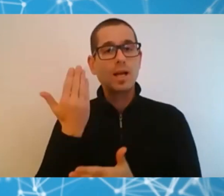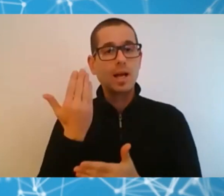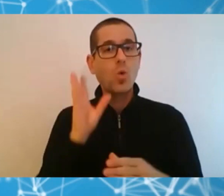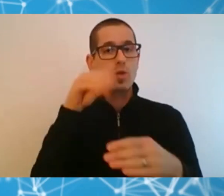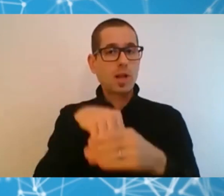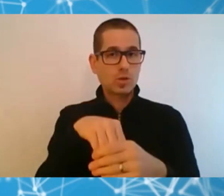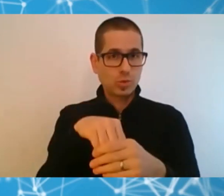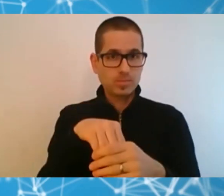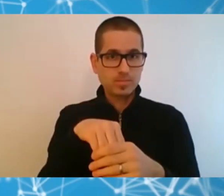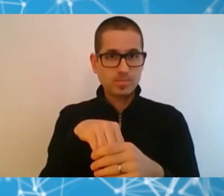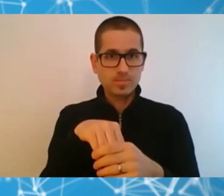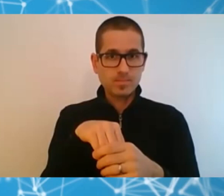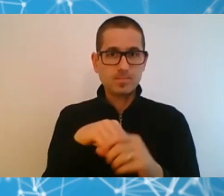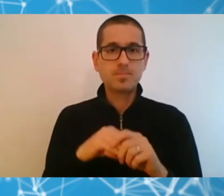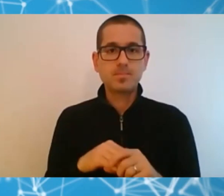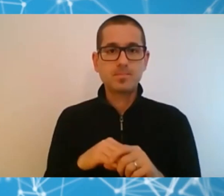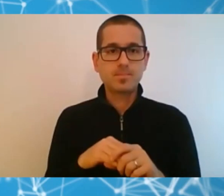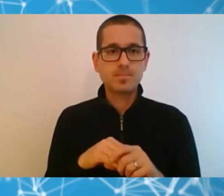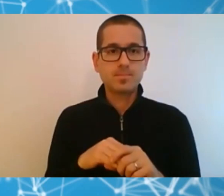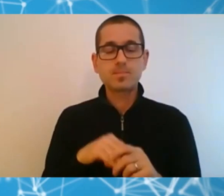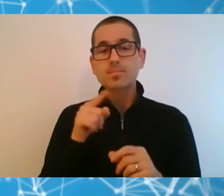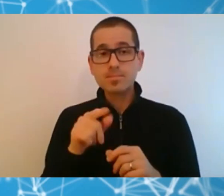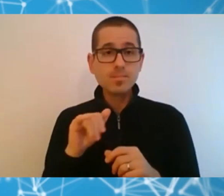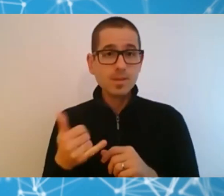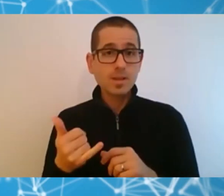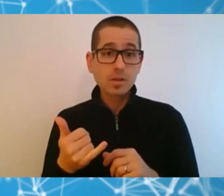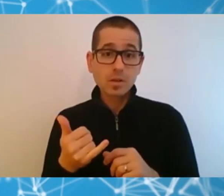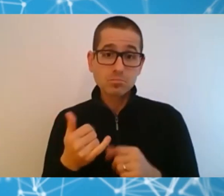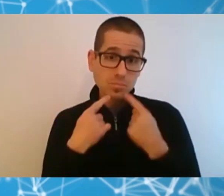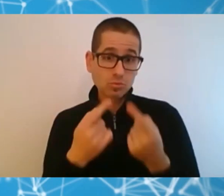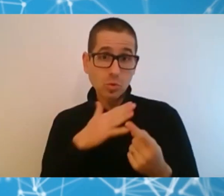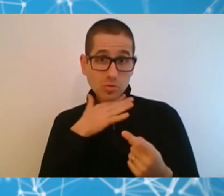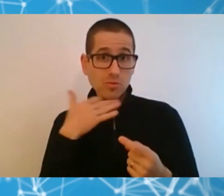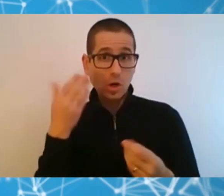udeležbo, ki je bila rečena, da je dokaj velika.